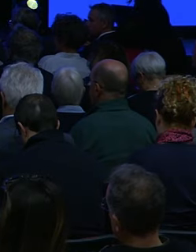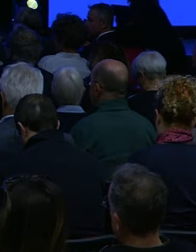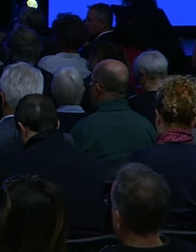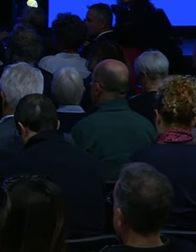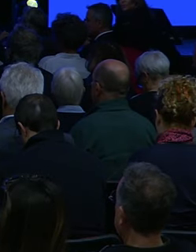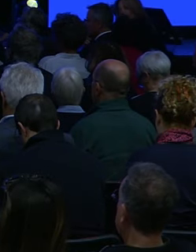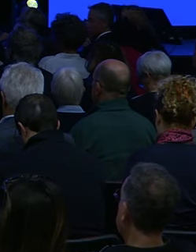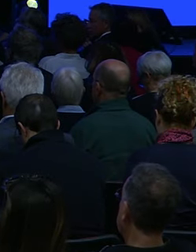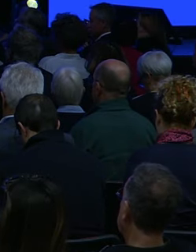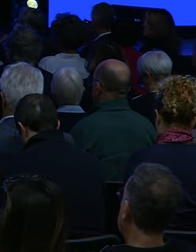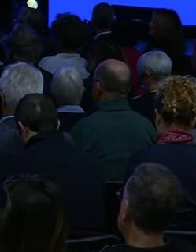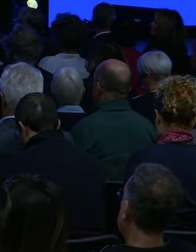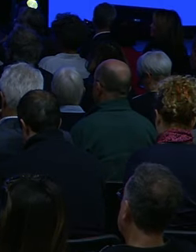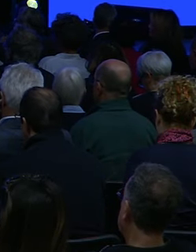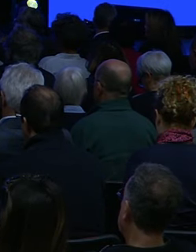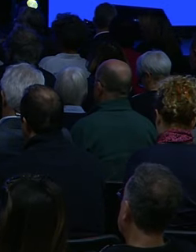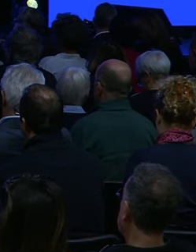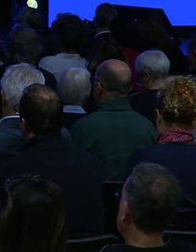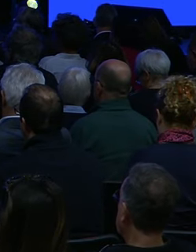Mes chers amis,